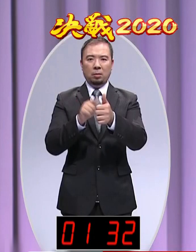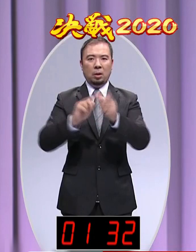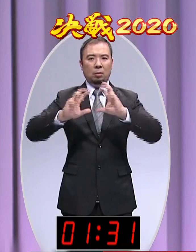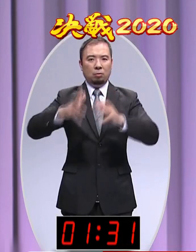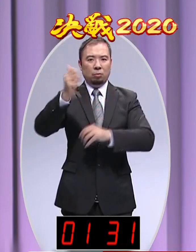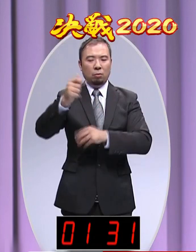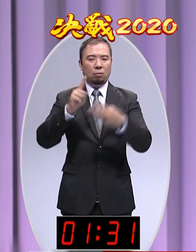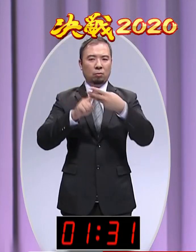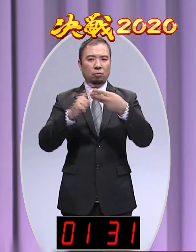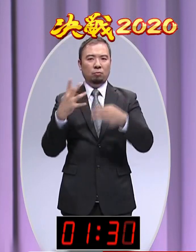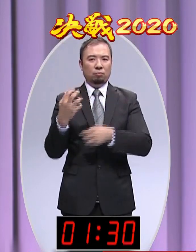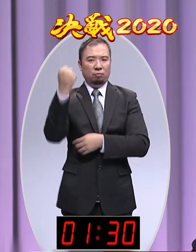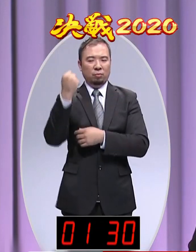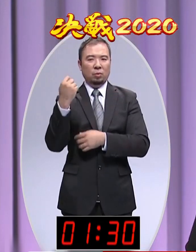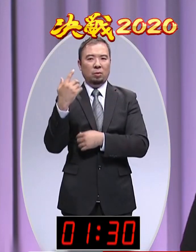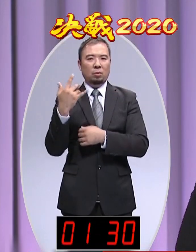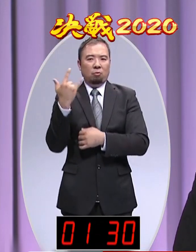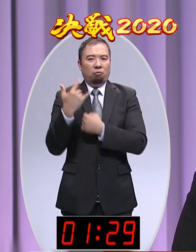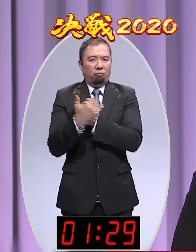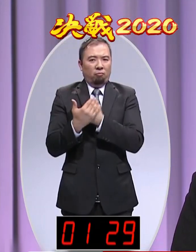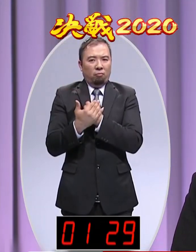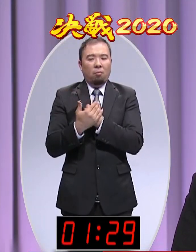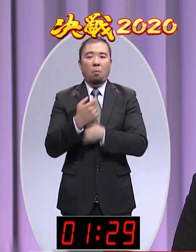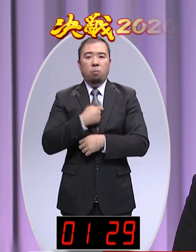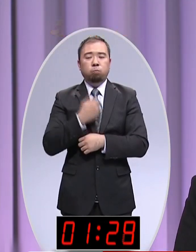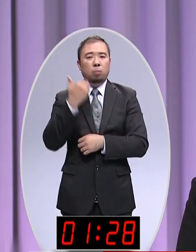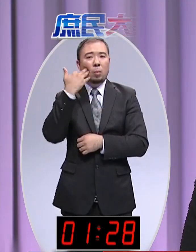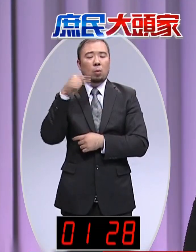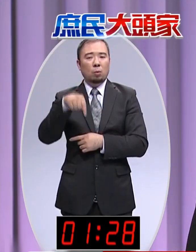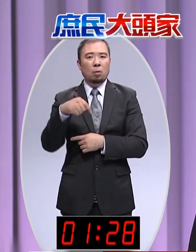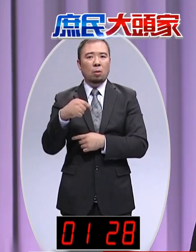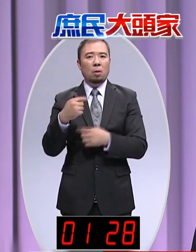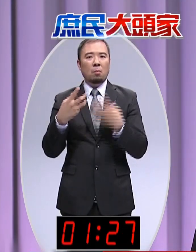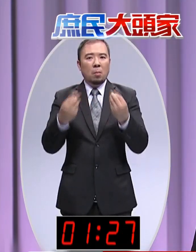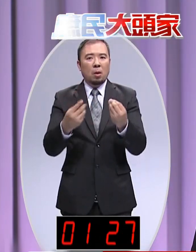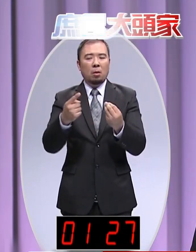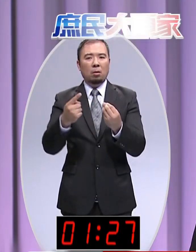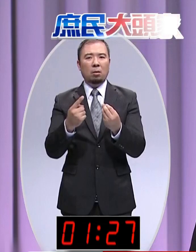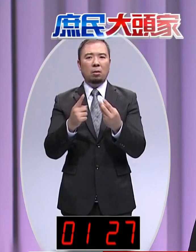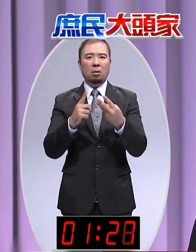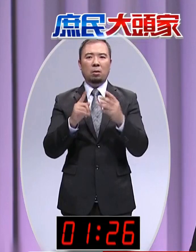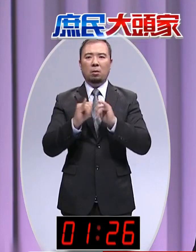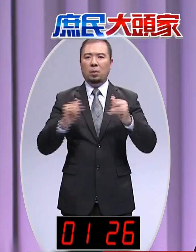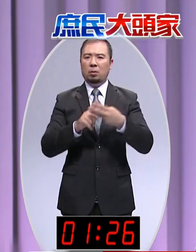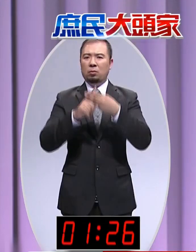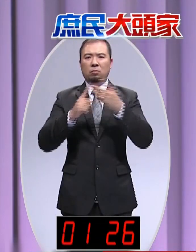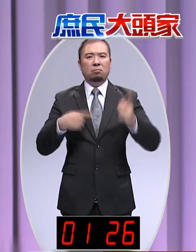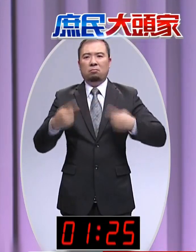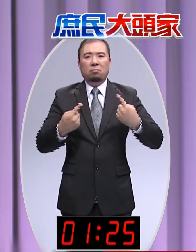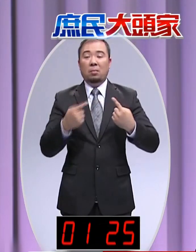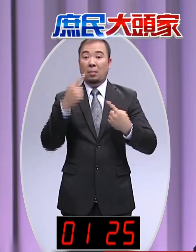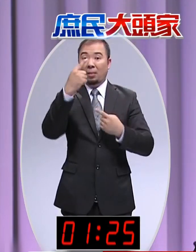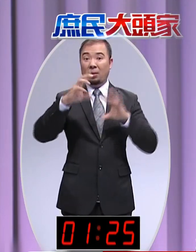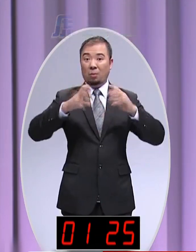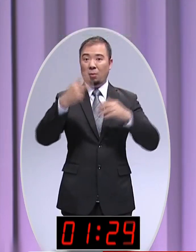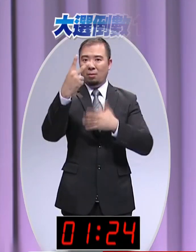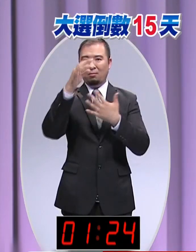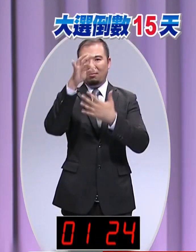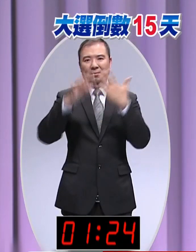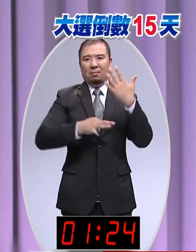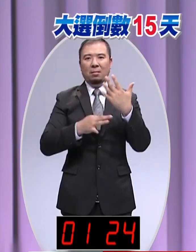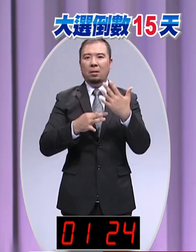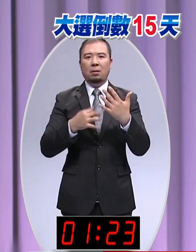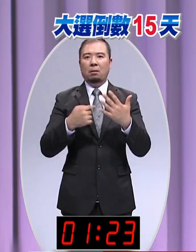民主，就没有人权，没有自由。所以一国两制我们绝对是不会接受的。任